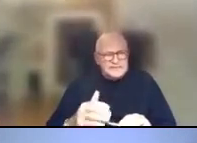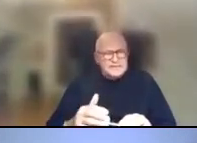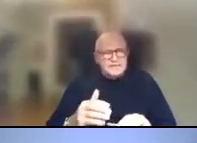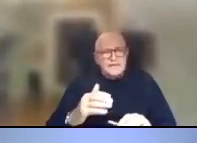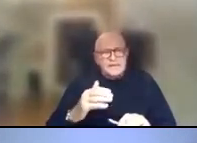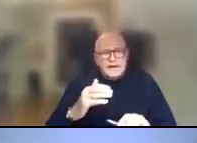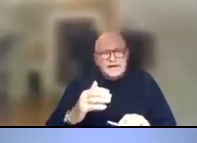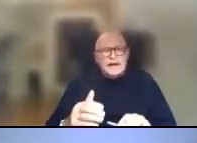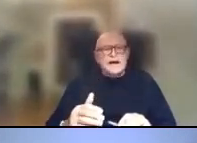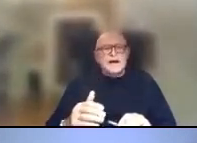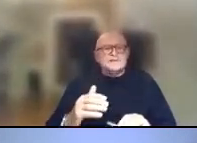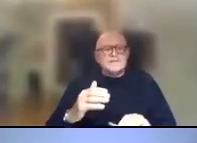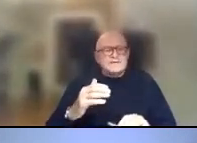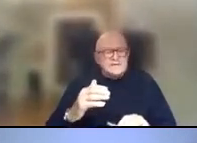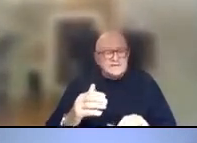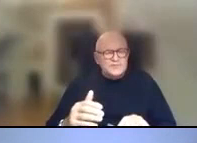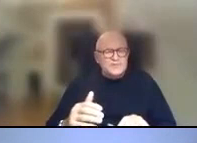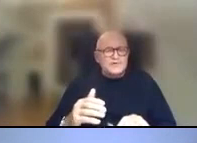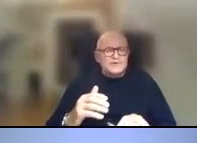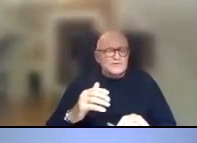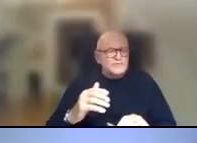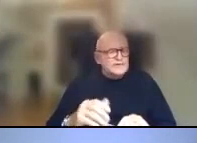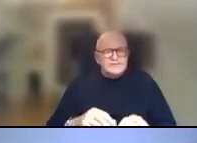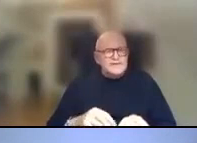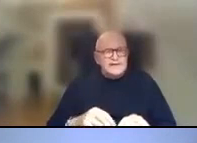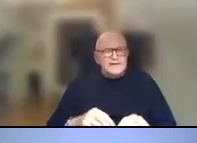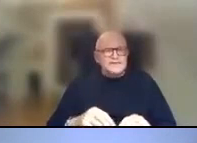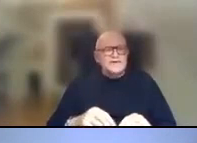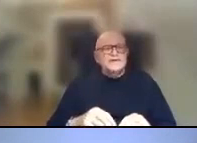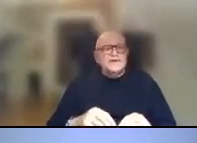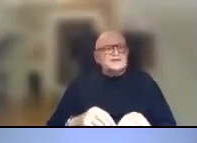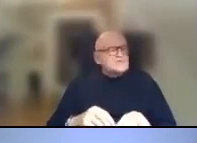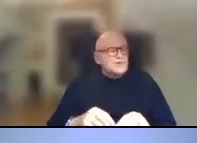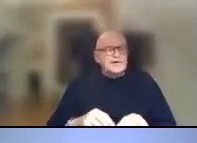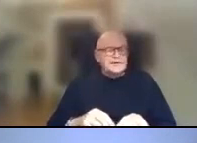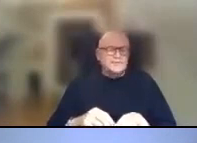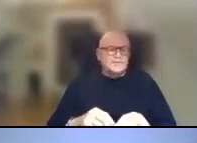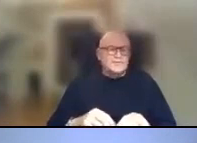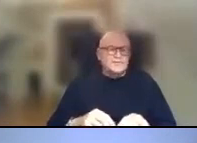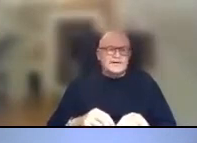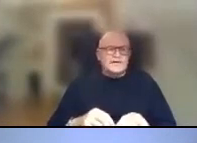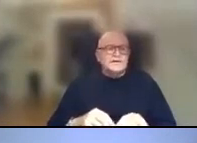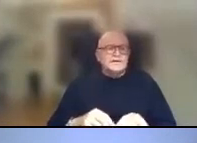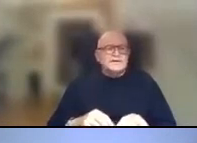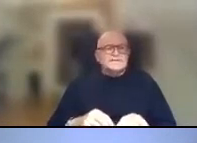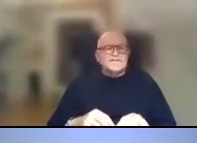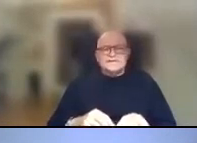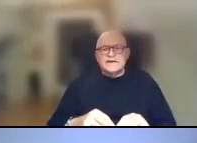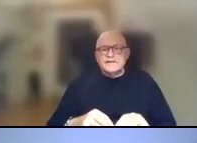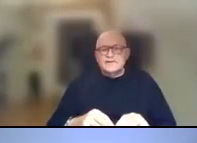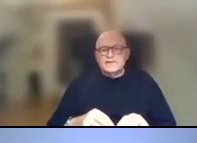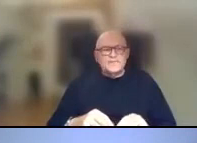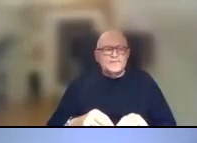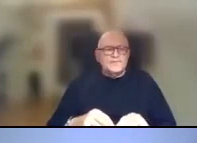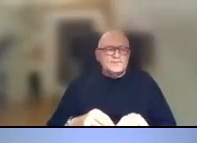und sehr langatmig, sehr geduldig und mit ganz viel Kraft erzwungen hat, dem Grunde nach, dass